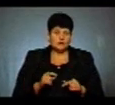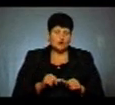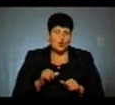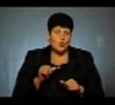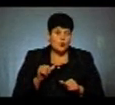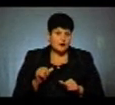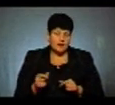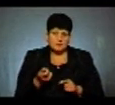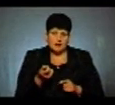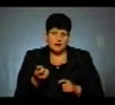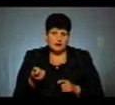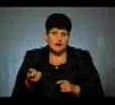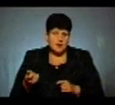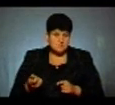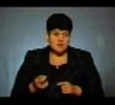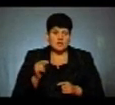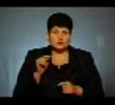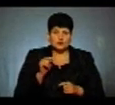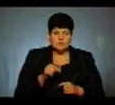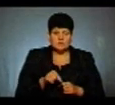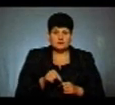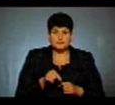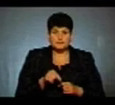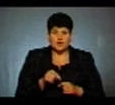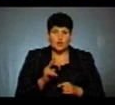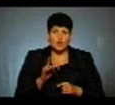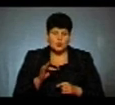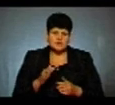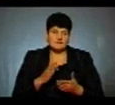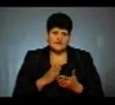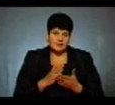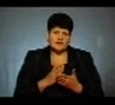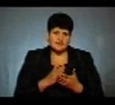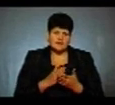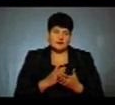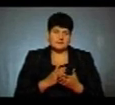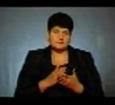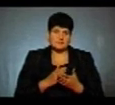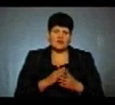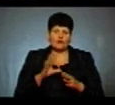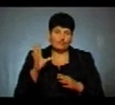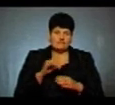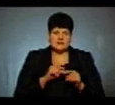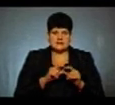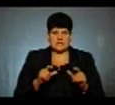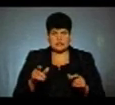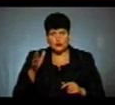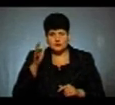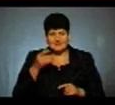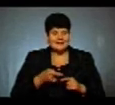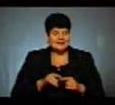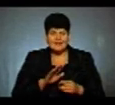окремі вкраплення щодо цих курсів, вони є практично у всіх закладах освіти. Це не